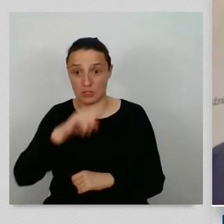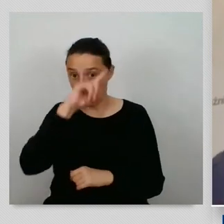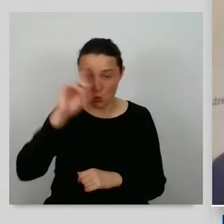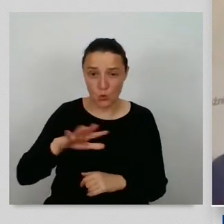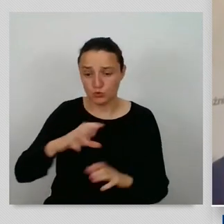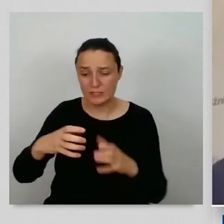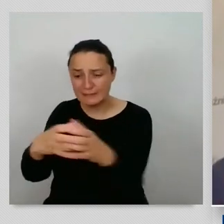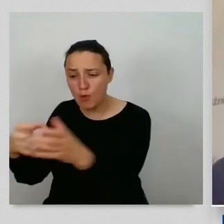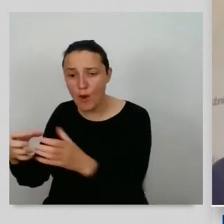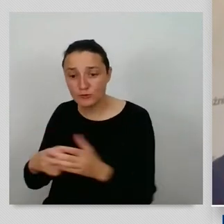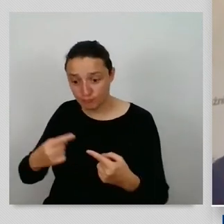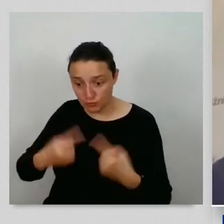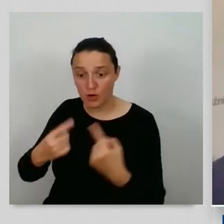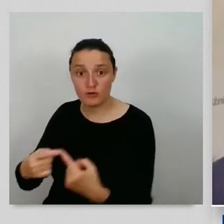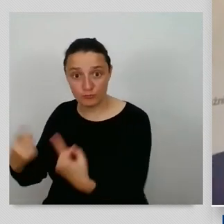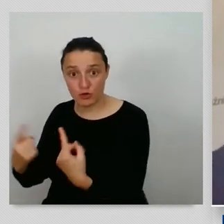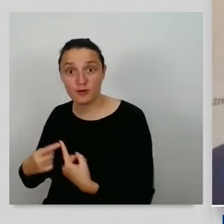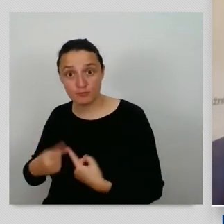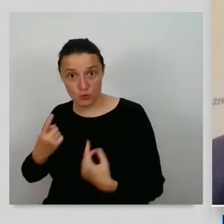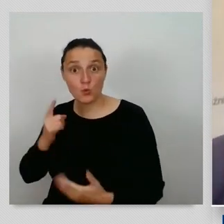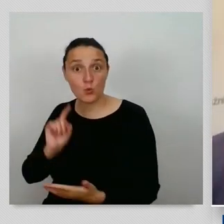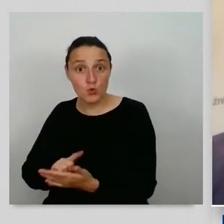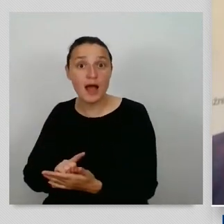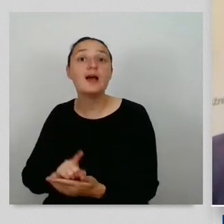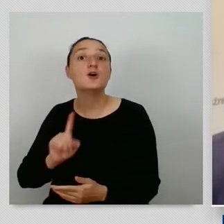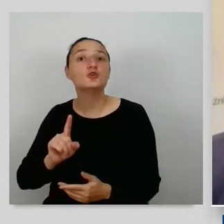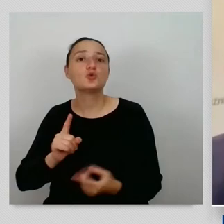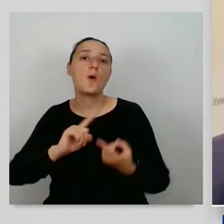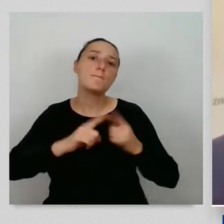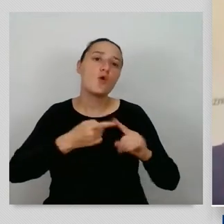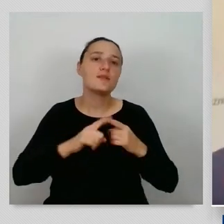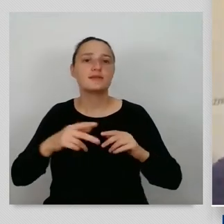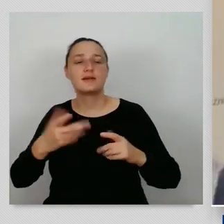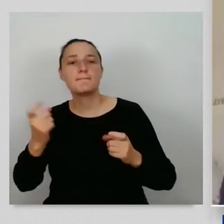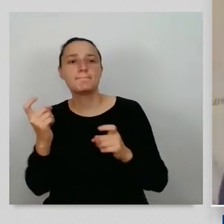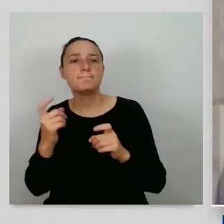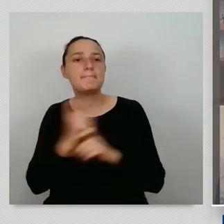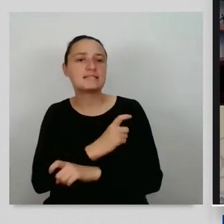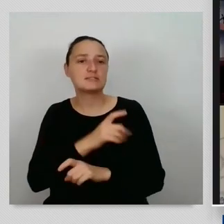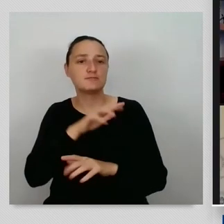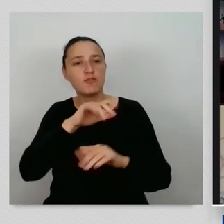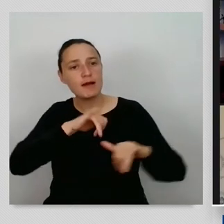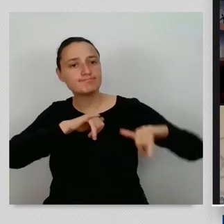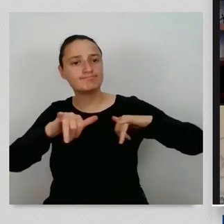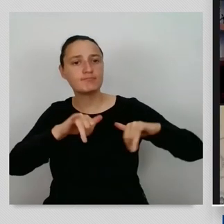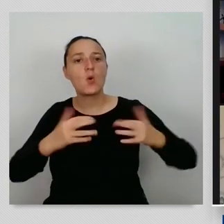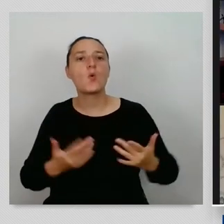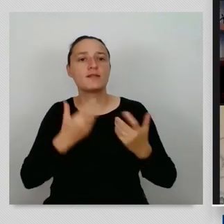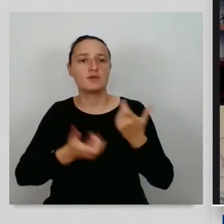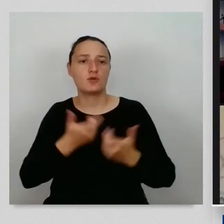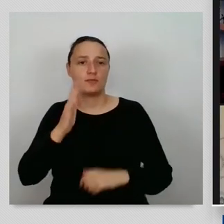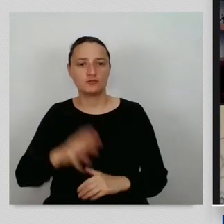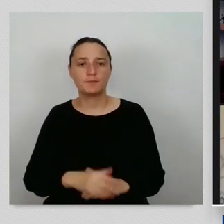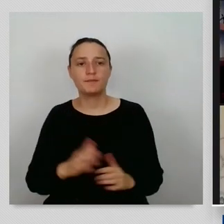lokalne społeczności do tego przekonamy, to będzie nam również łatwiej robić tę politykę na szczeblu krajowym. Dziękuję. Dziękuję bardzo. I pani